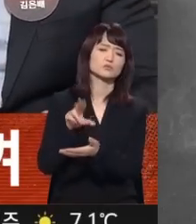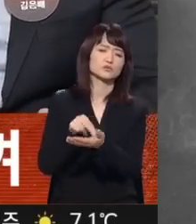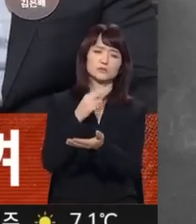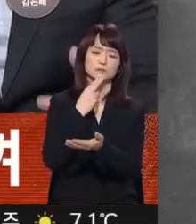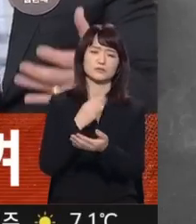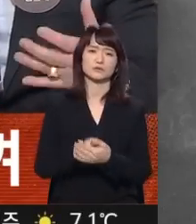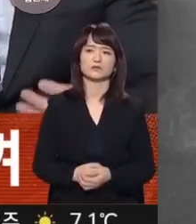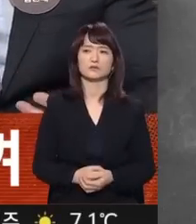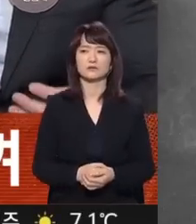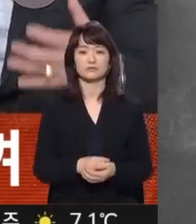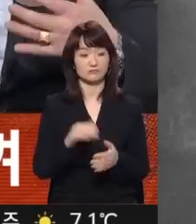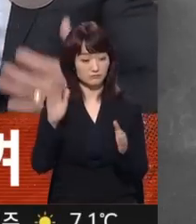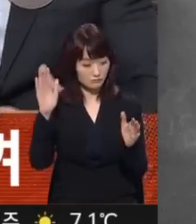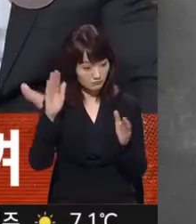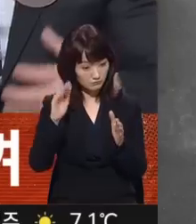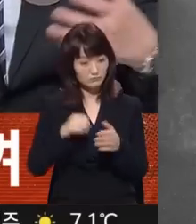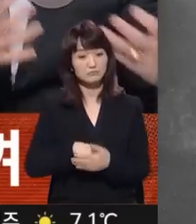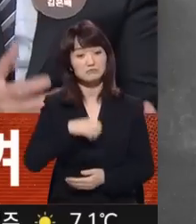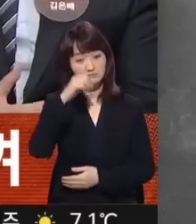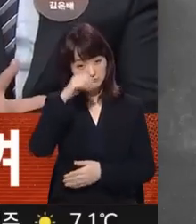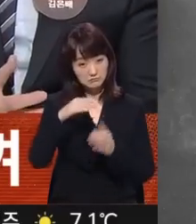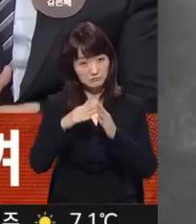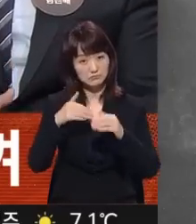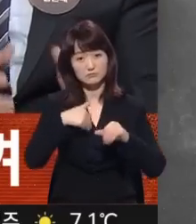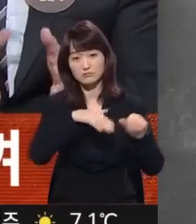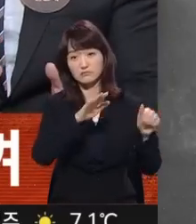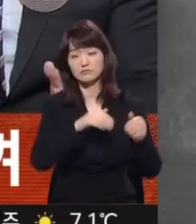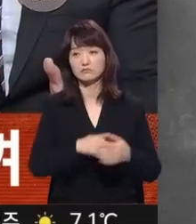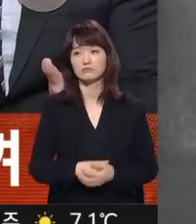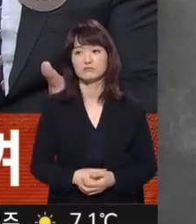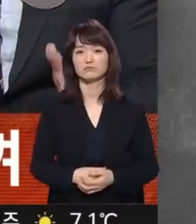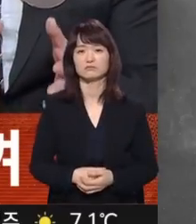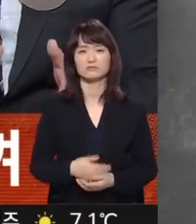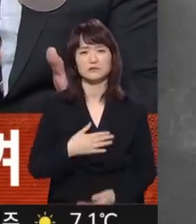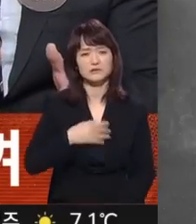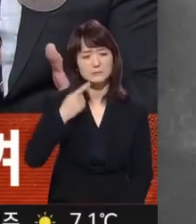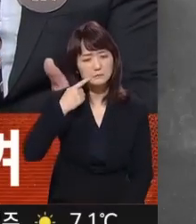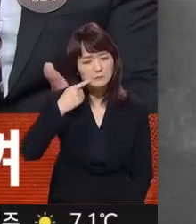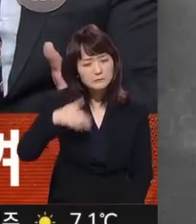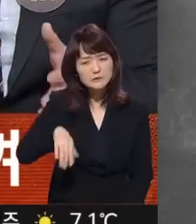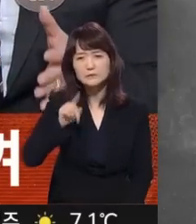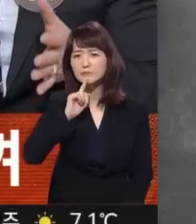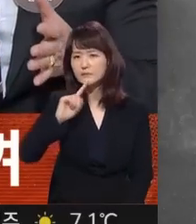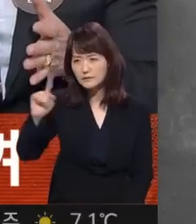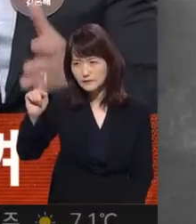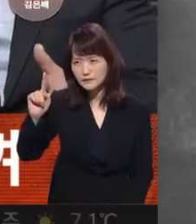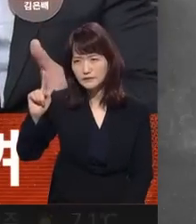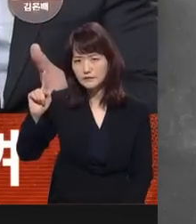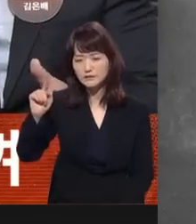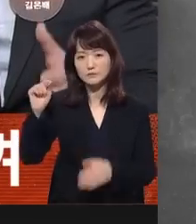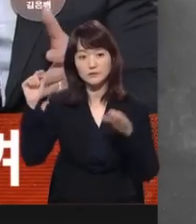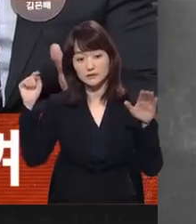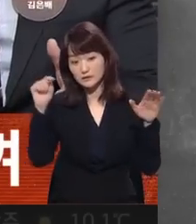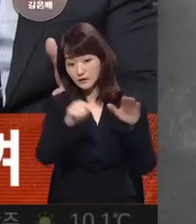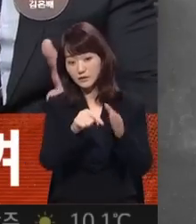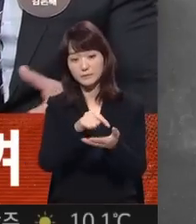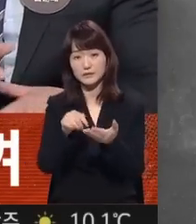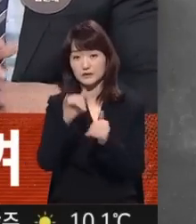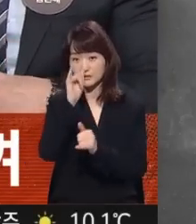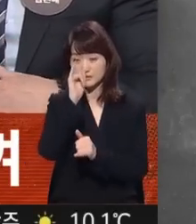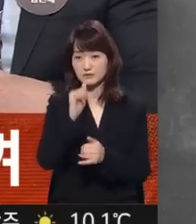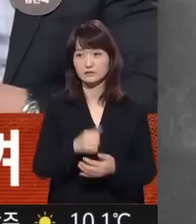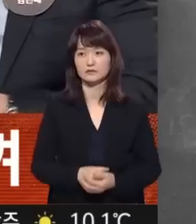하니까 학생들이니까 당연히 집으로 귀가를 시 내가 아쉬운 거는 신고를 받고 갔다고 한다면 피해자 있는 건데